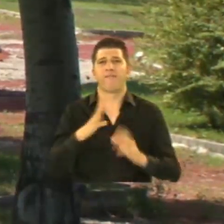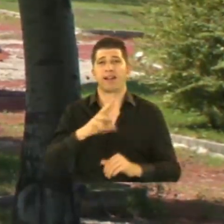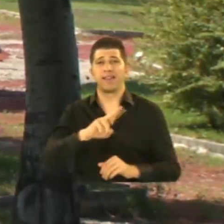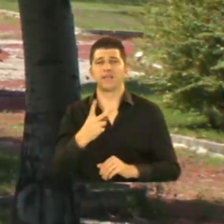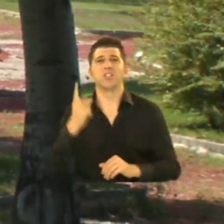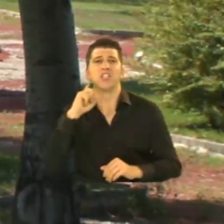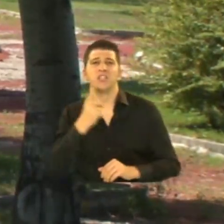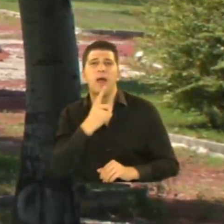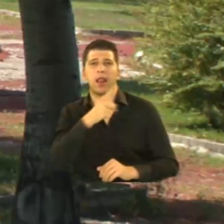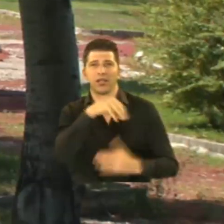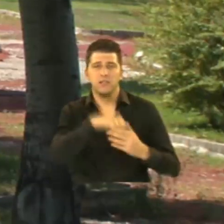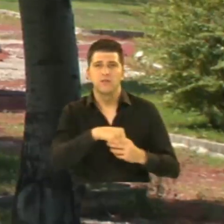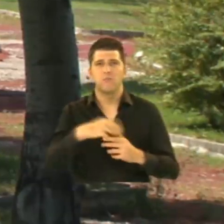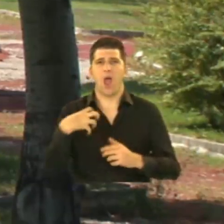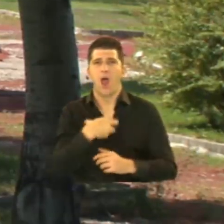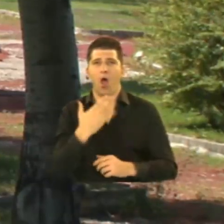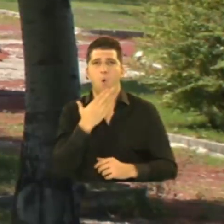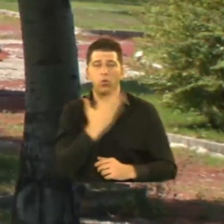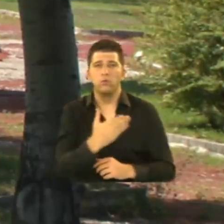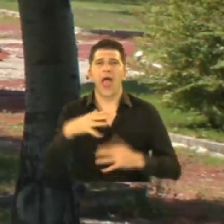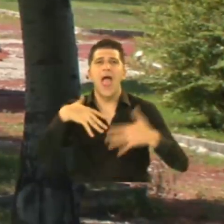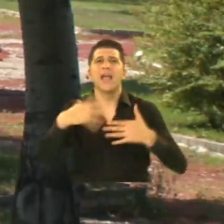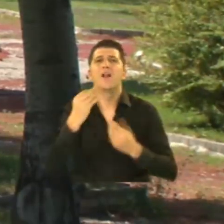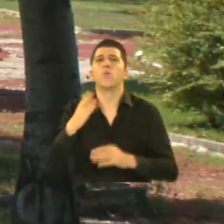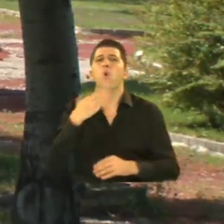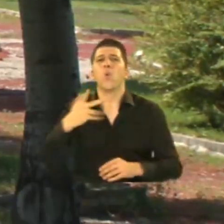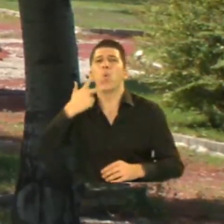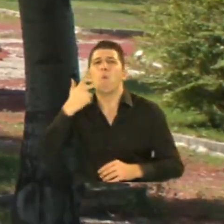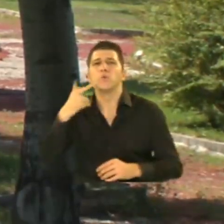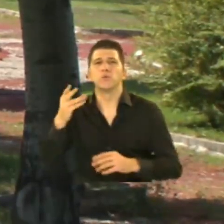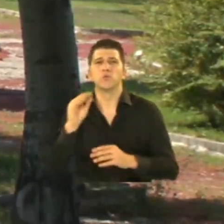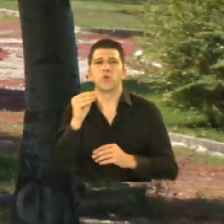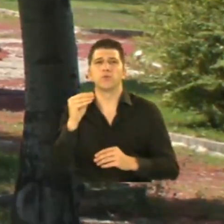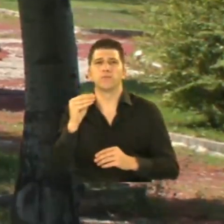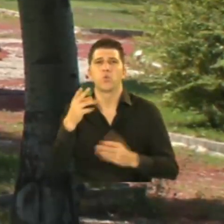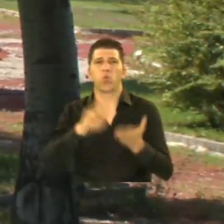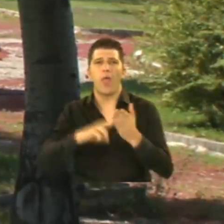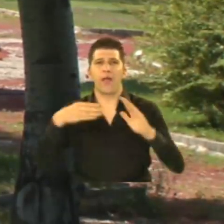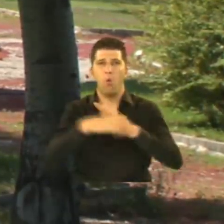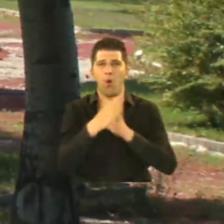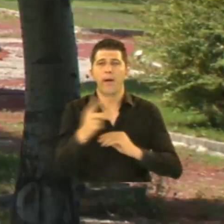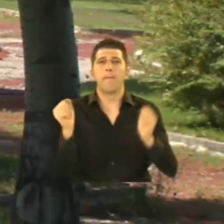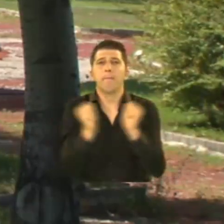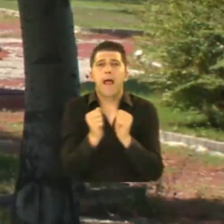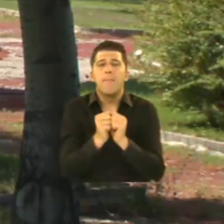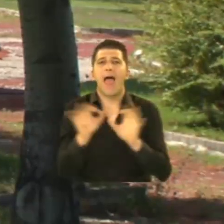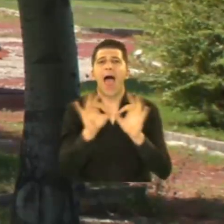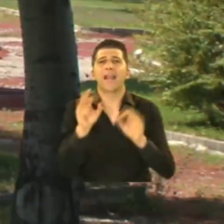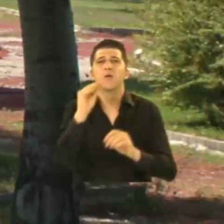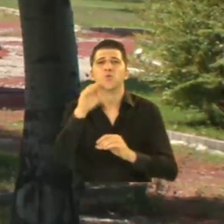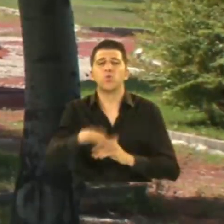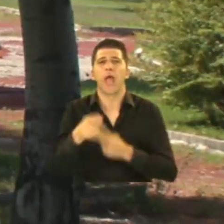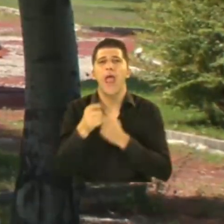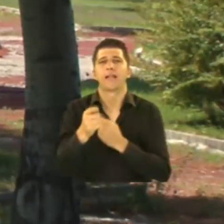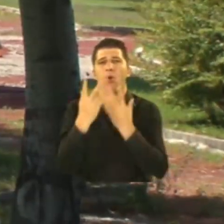kaynaştırmanın olması, yani işitme engelliler anaokuluna, engeli olmayan miniklerin kaydedilmesi ve birlikte